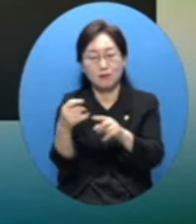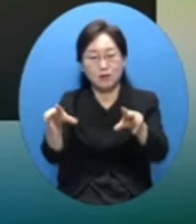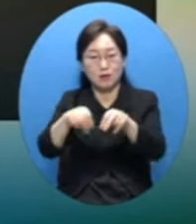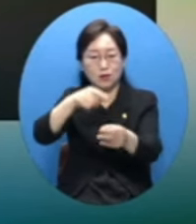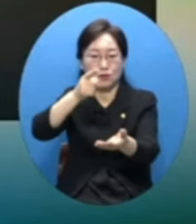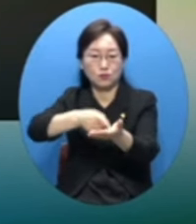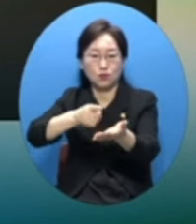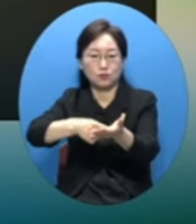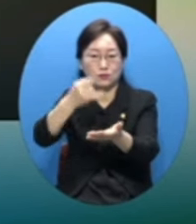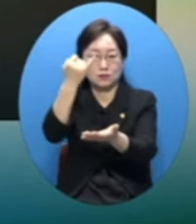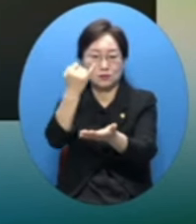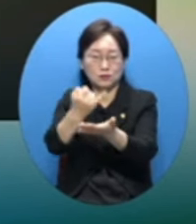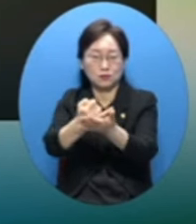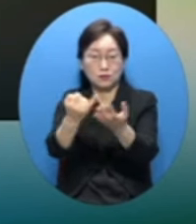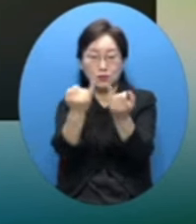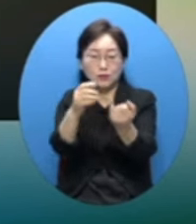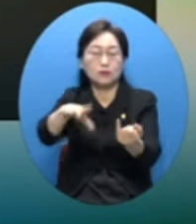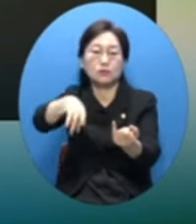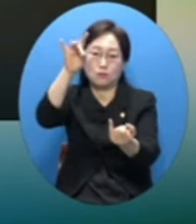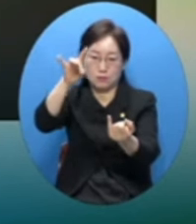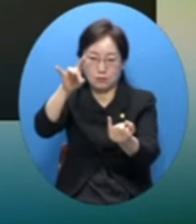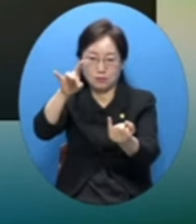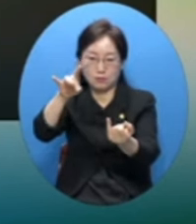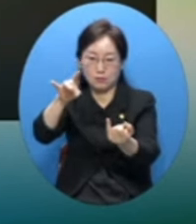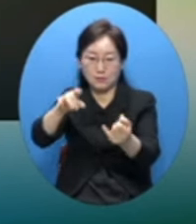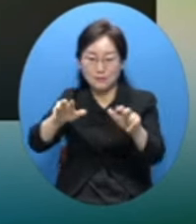최초로 당선된 분이고 지금까지도